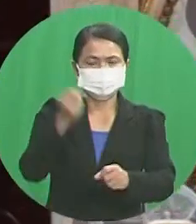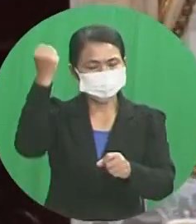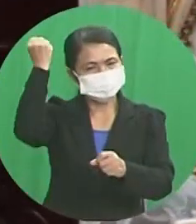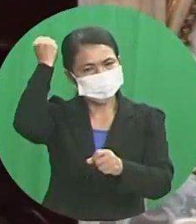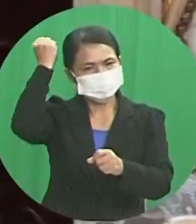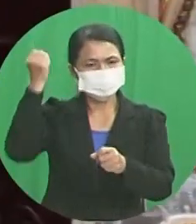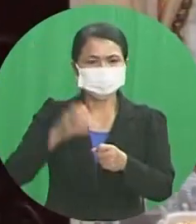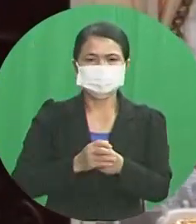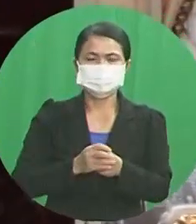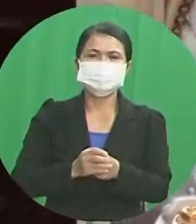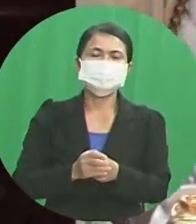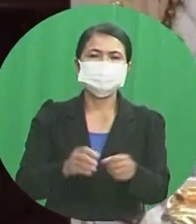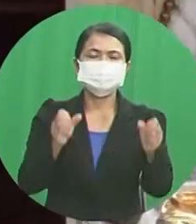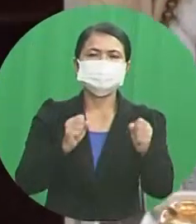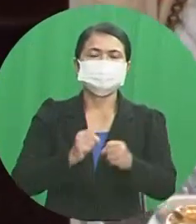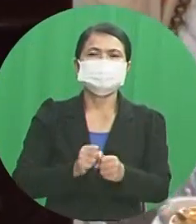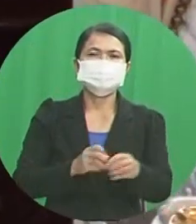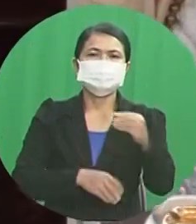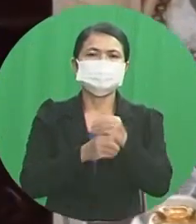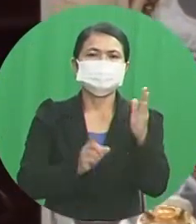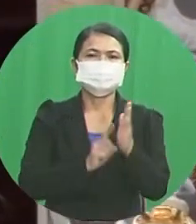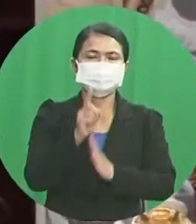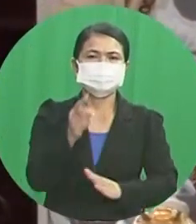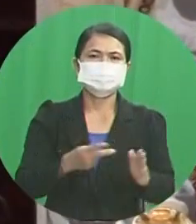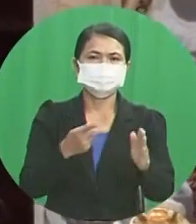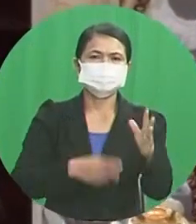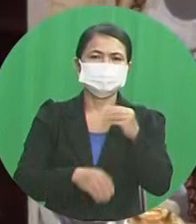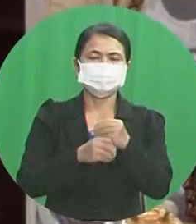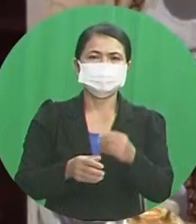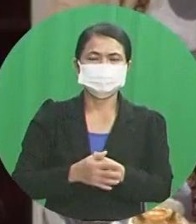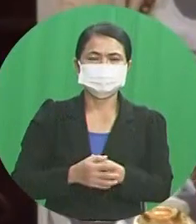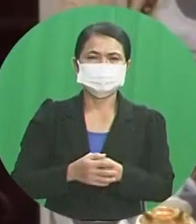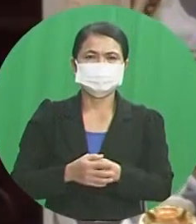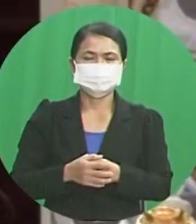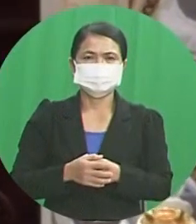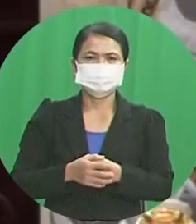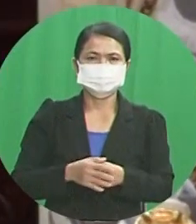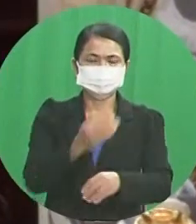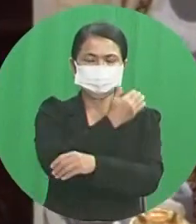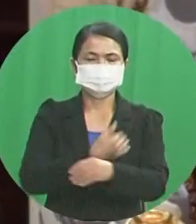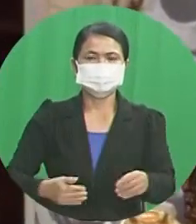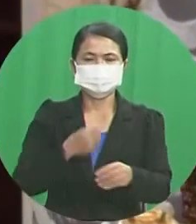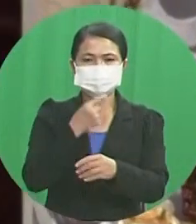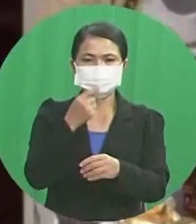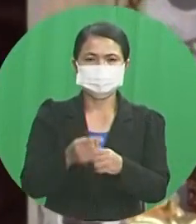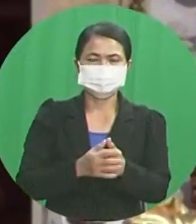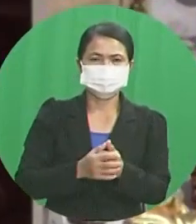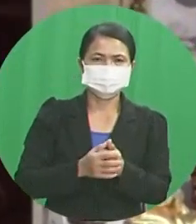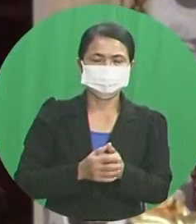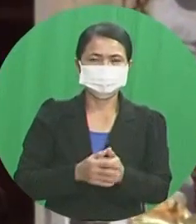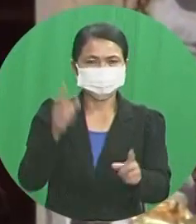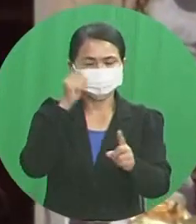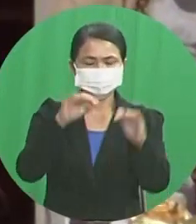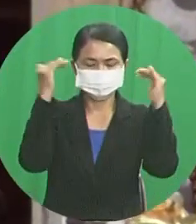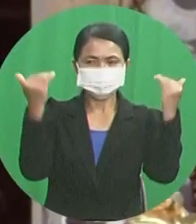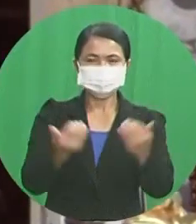វឲ្យកាន់តែរឹងមាំនិងរីកចម្រើនទ្វេដងថែមទៀតសម្ដេចបានមានប្រសាសន៍លើកឡើងថាចំពោះស្